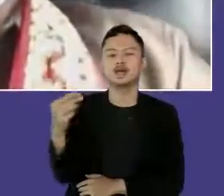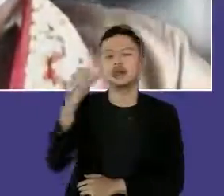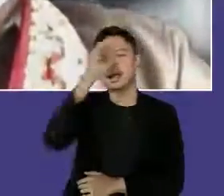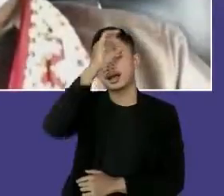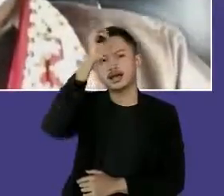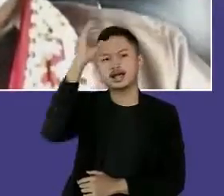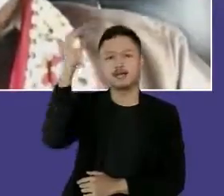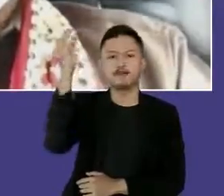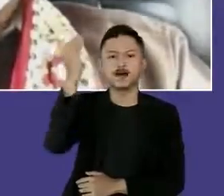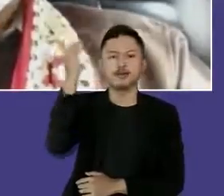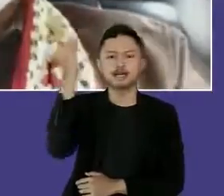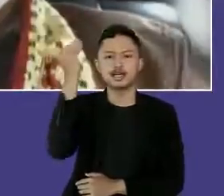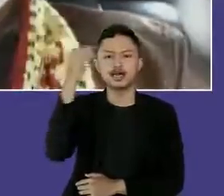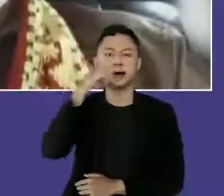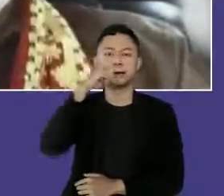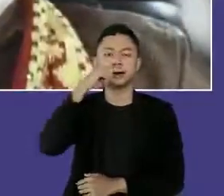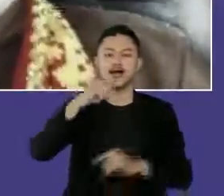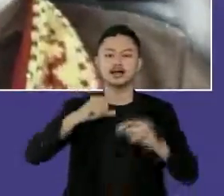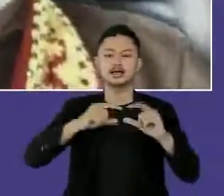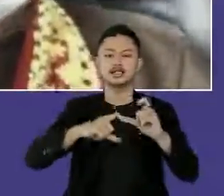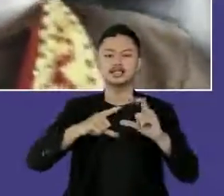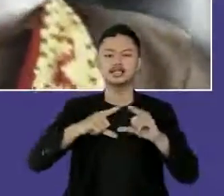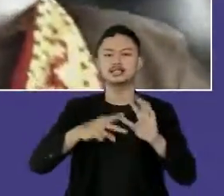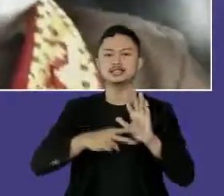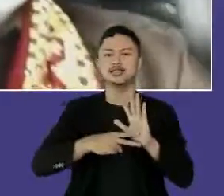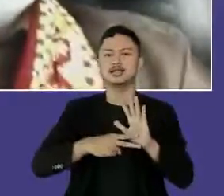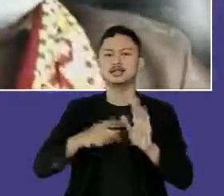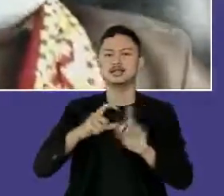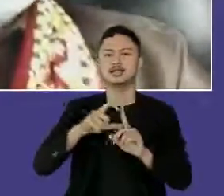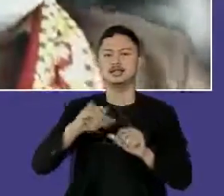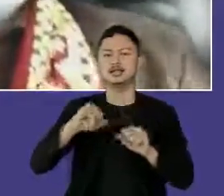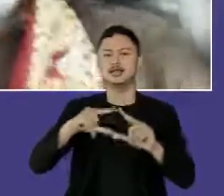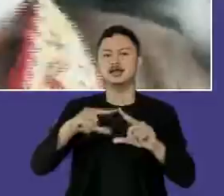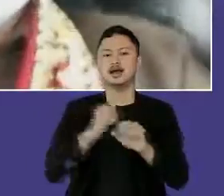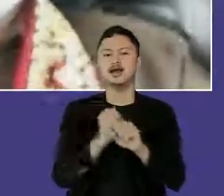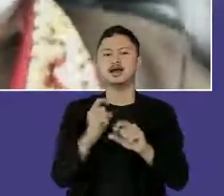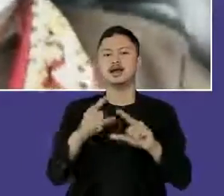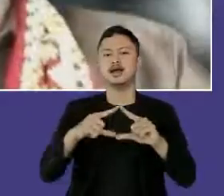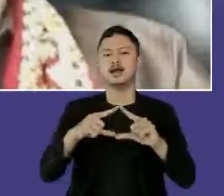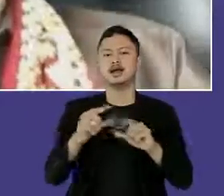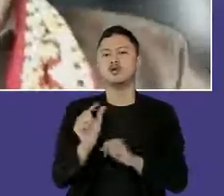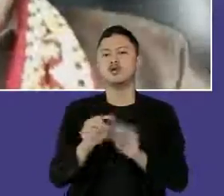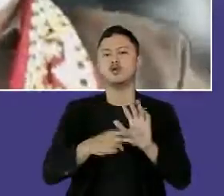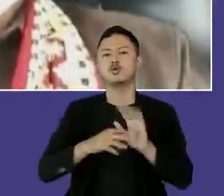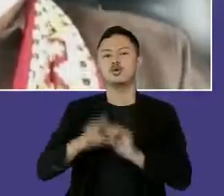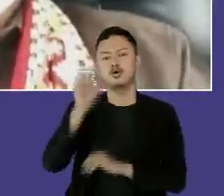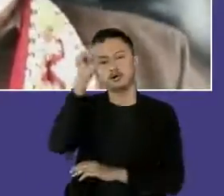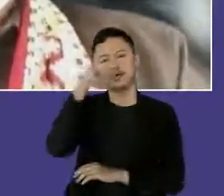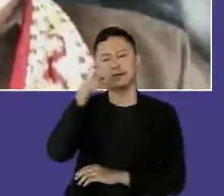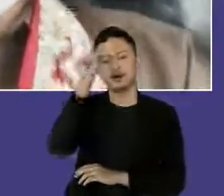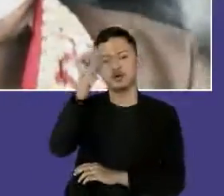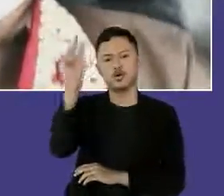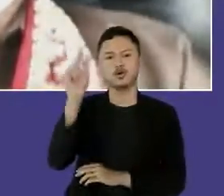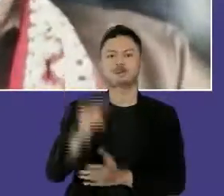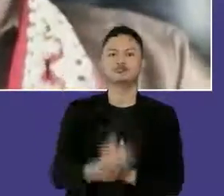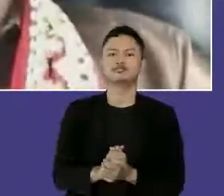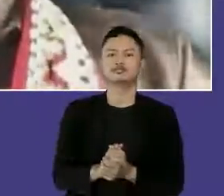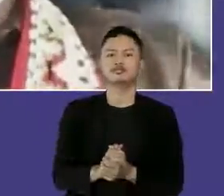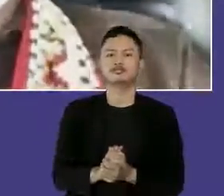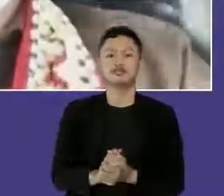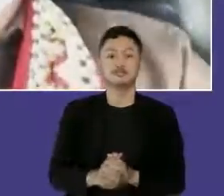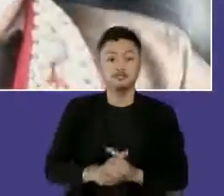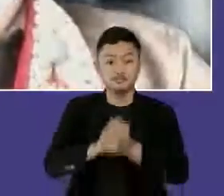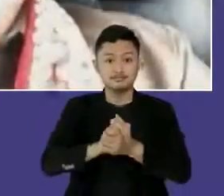Sandiaga Salahuddin Uno, Mas Menteri sudah bersama-sama dengan kita. Beliau sedang ada di dalam perjalanan.